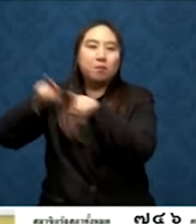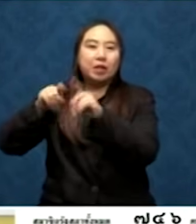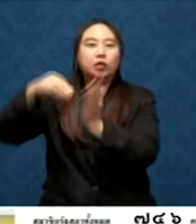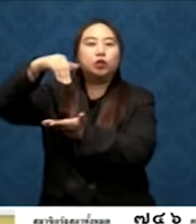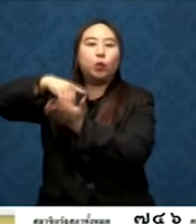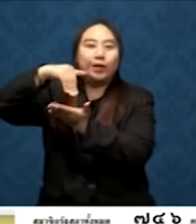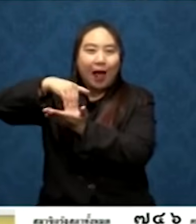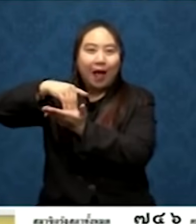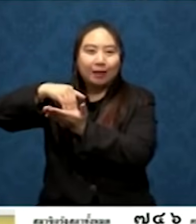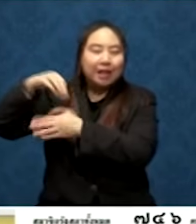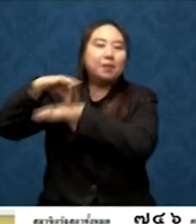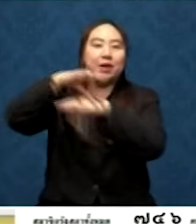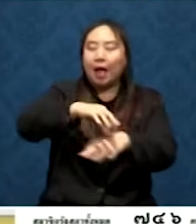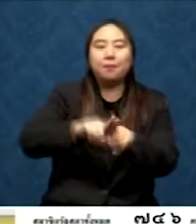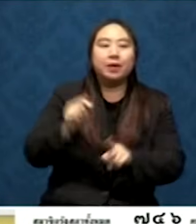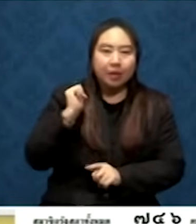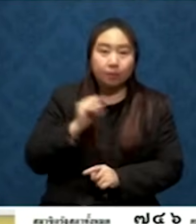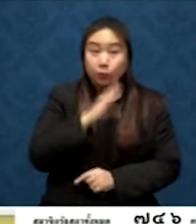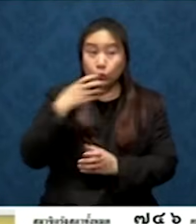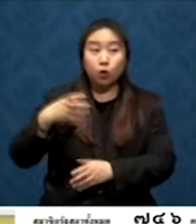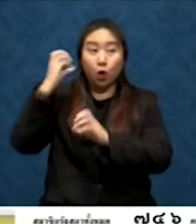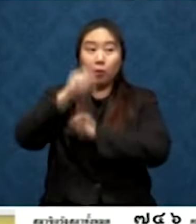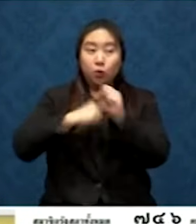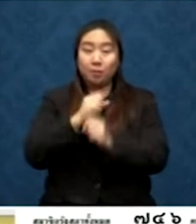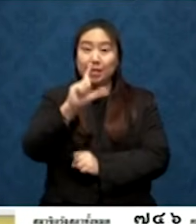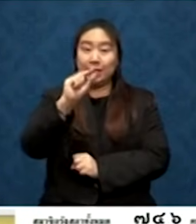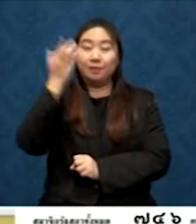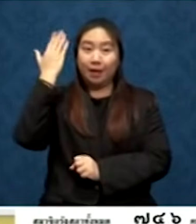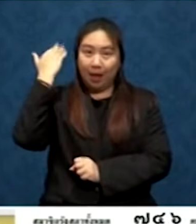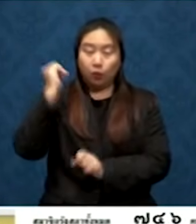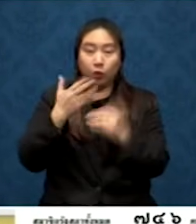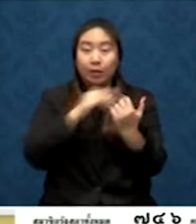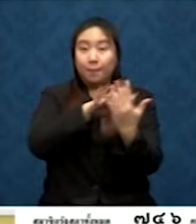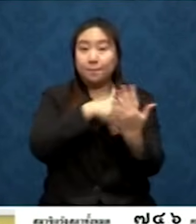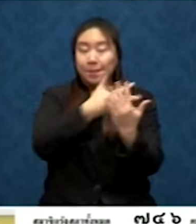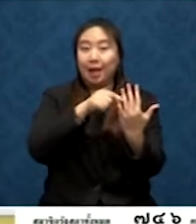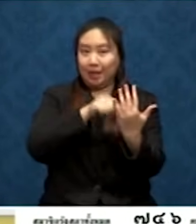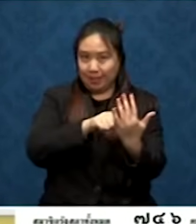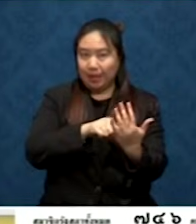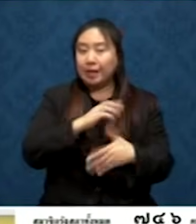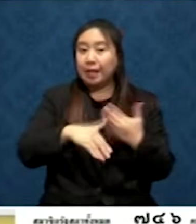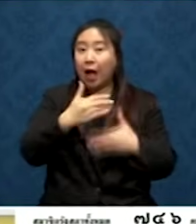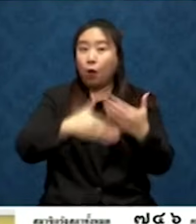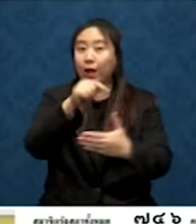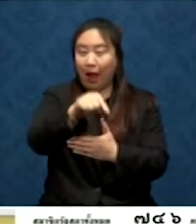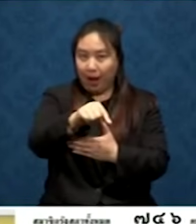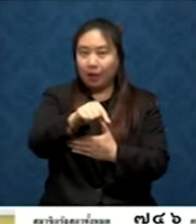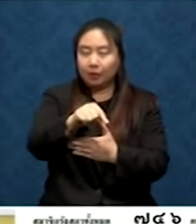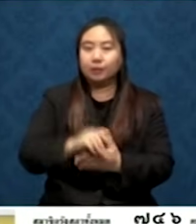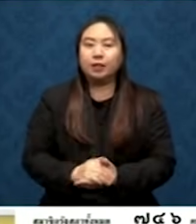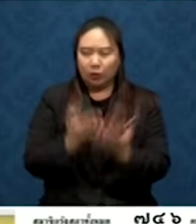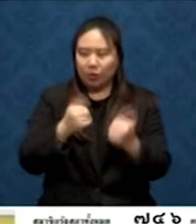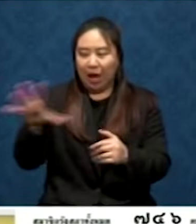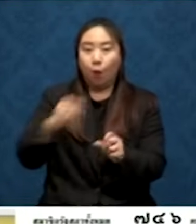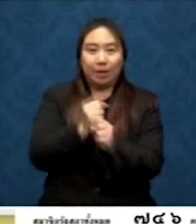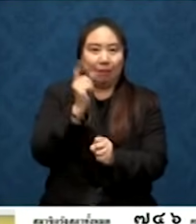จุดมุ่งหมายของนโยบายนี้เมื่อ 20กว่าปีที่แล้วครับสิ่งที่ดูจะก้าวหน้าที่สุดในแผนถึงแม้ณเวลานั้นยังไม่ได้ถูกหยิบมาปฏิบัติจริง